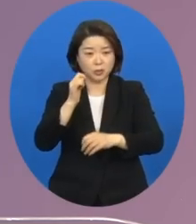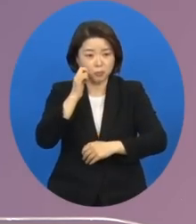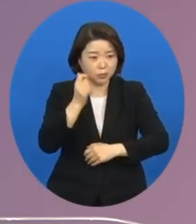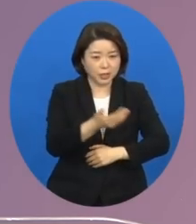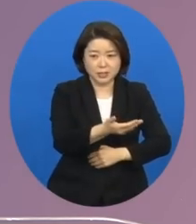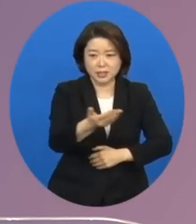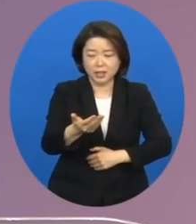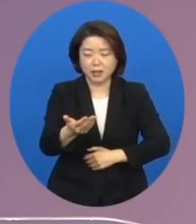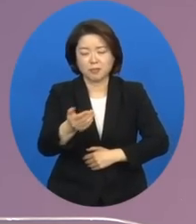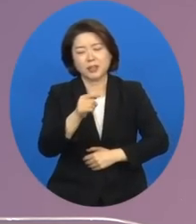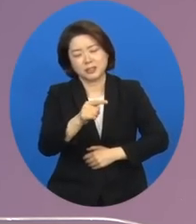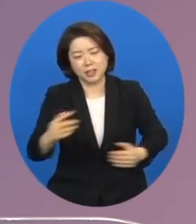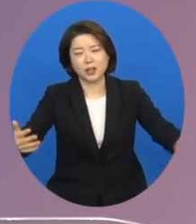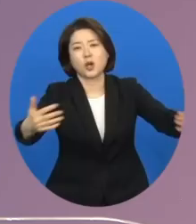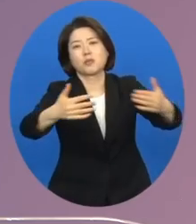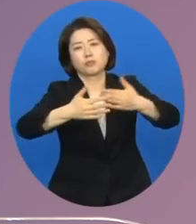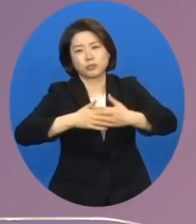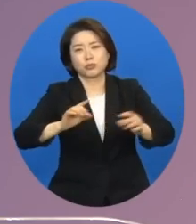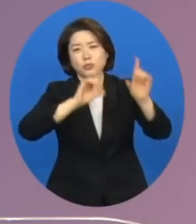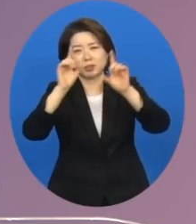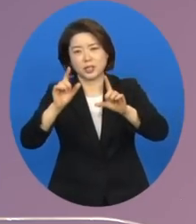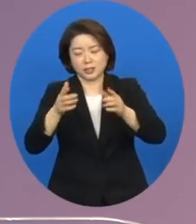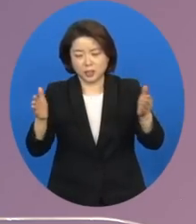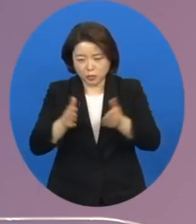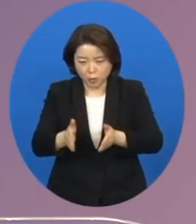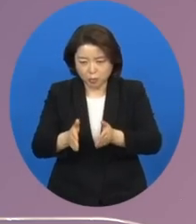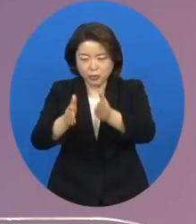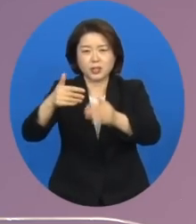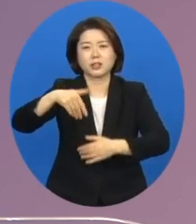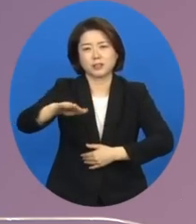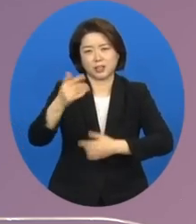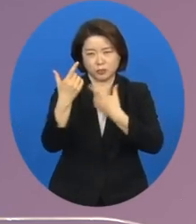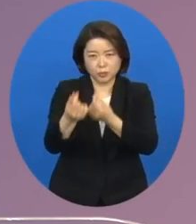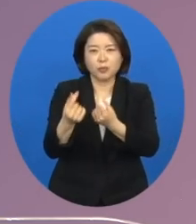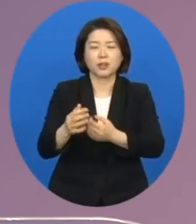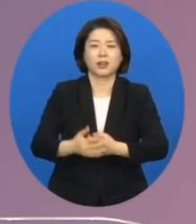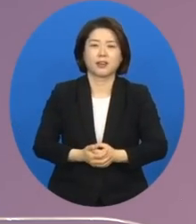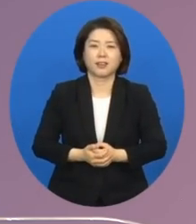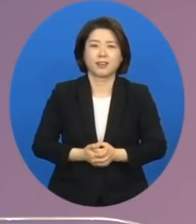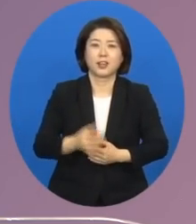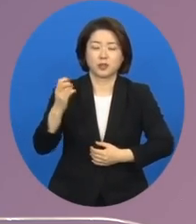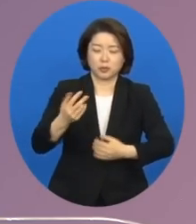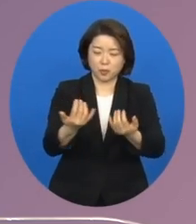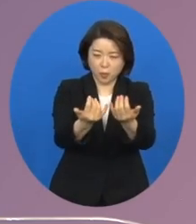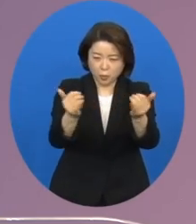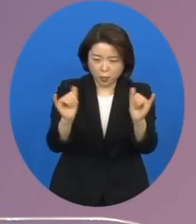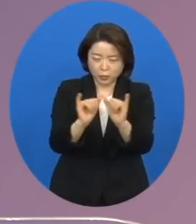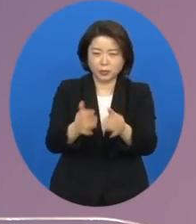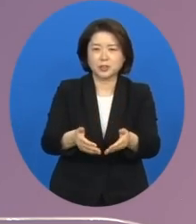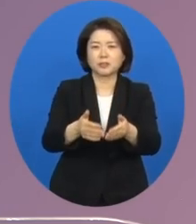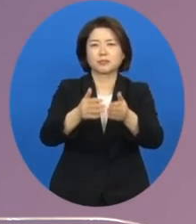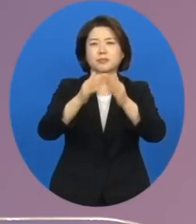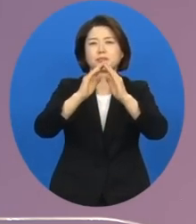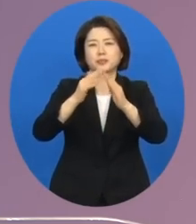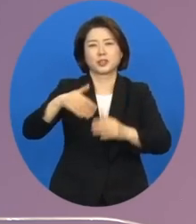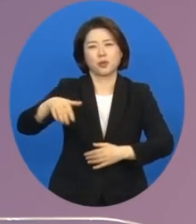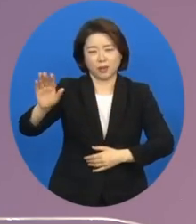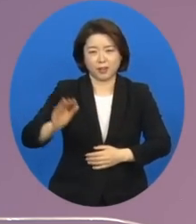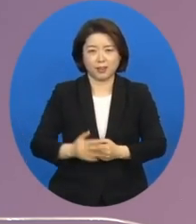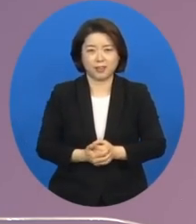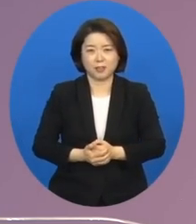사람 품고 사는게 좁은 길 가는 거구나 그러면서 공동체를 세워 가게 하셨어요 여러분